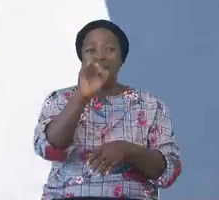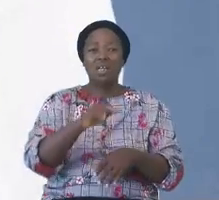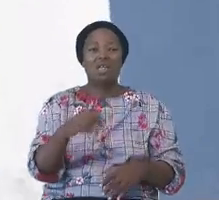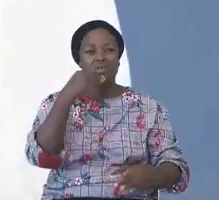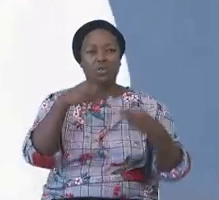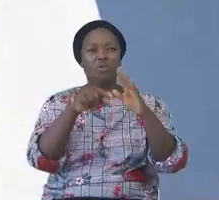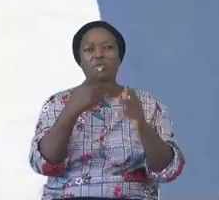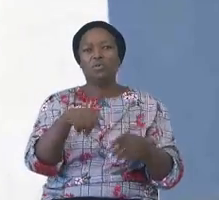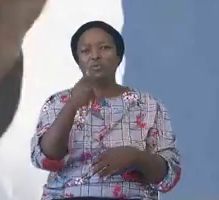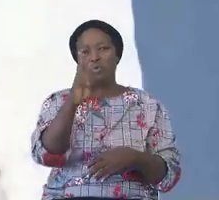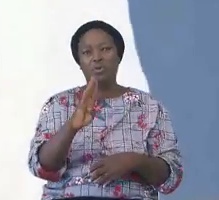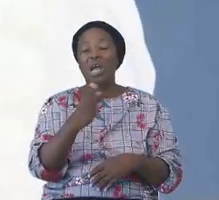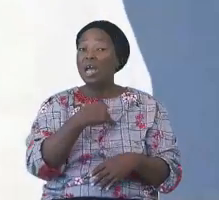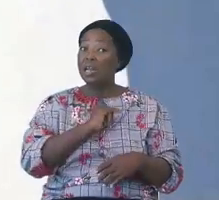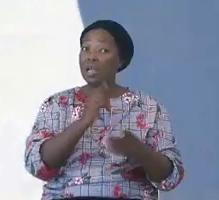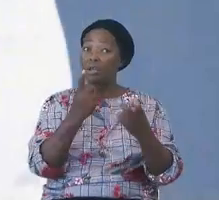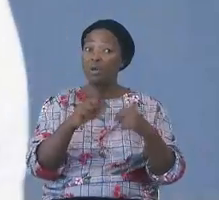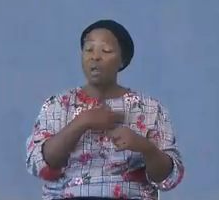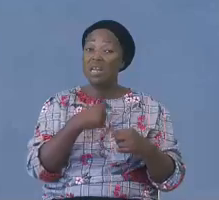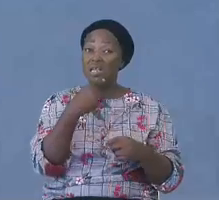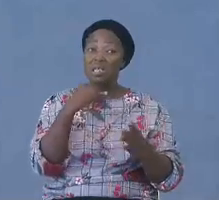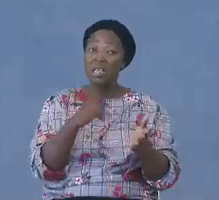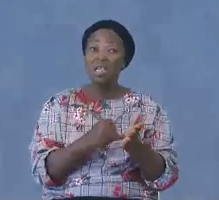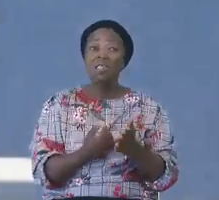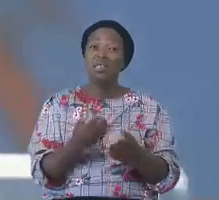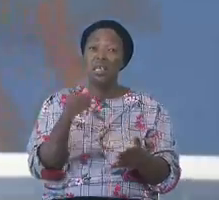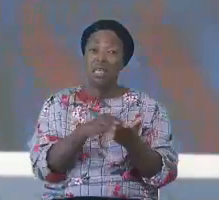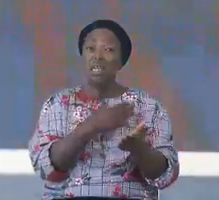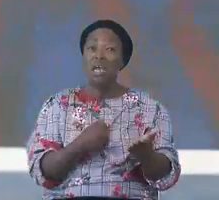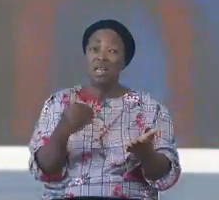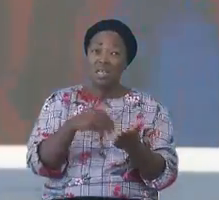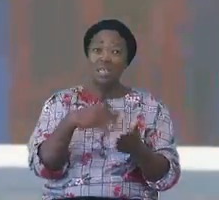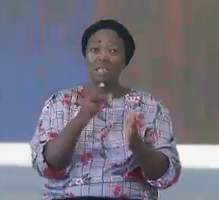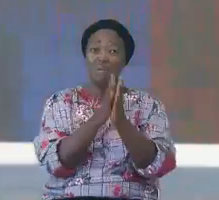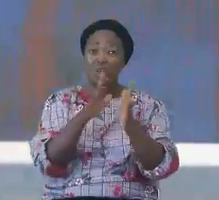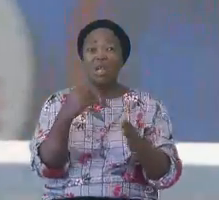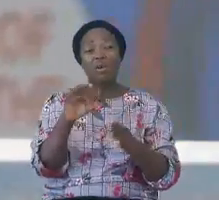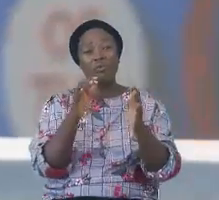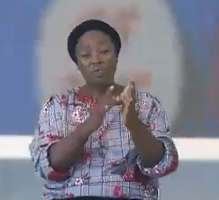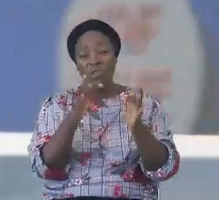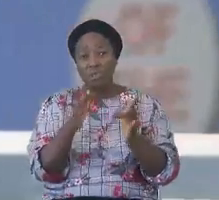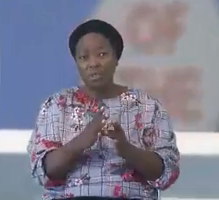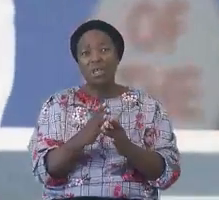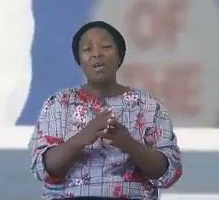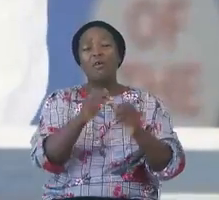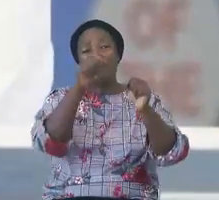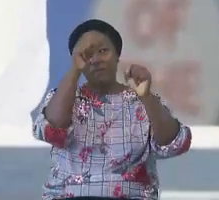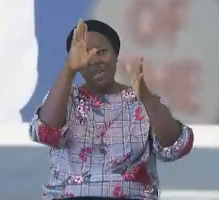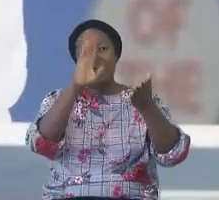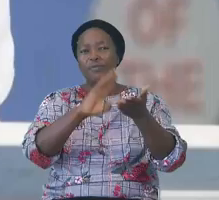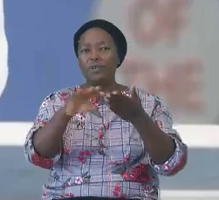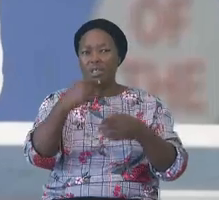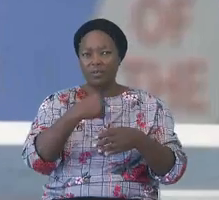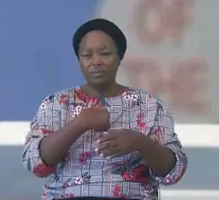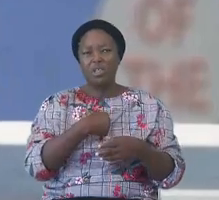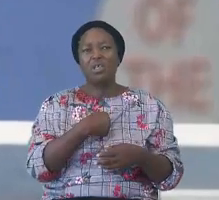habituel fera face au jugement éternel de Dieu. Et je viens et je répète